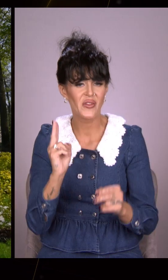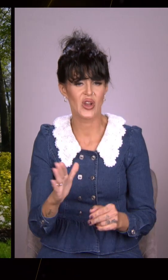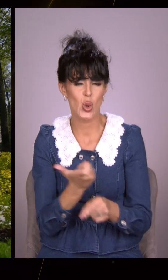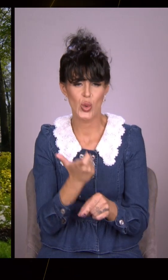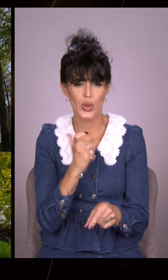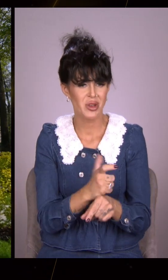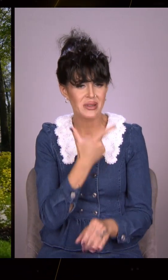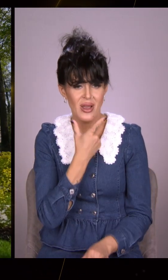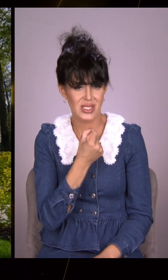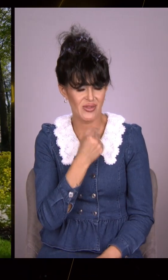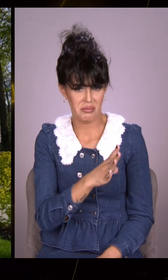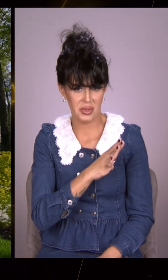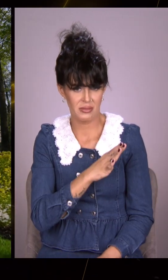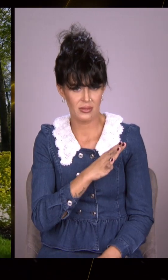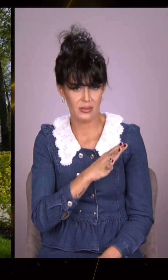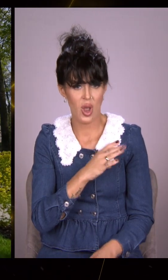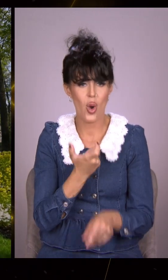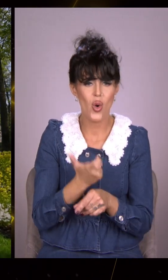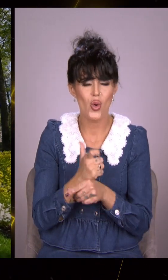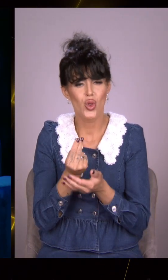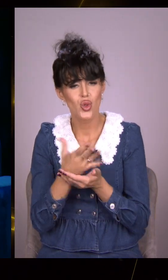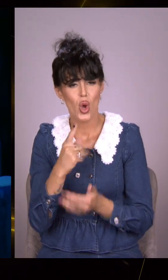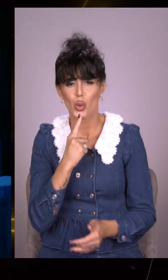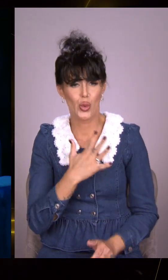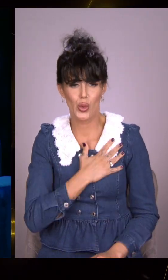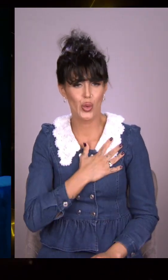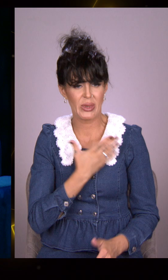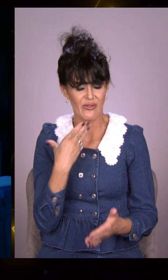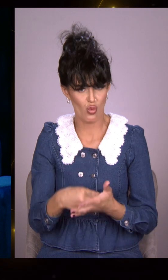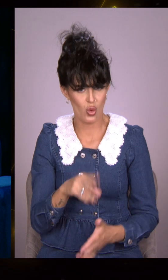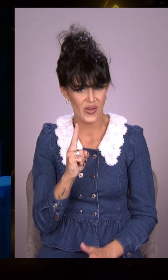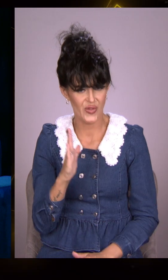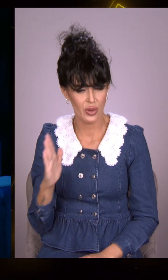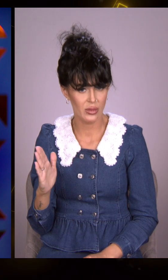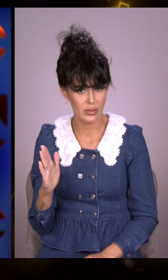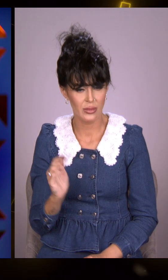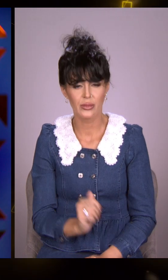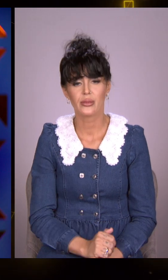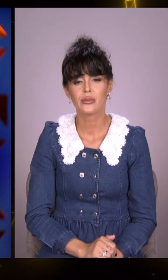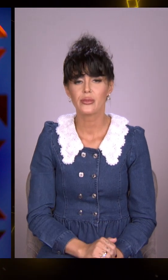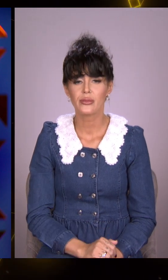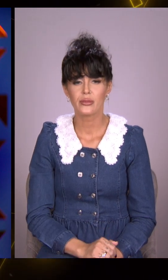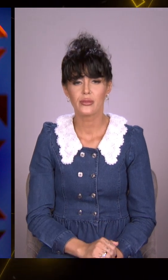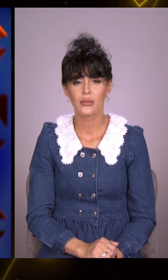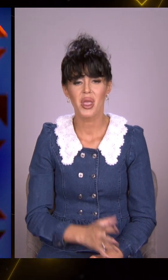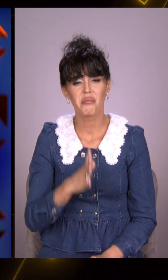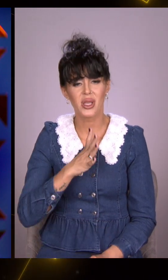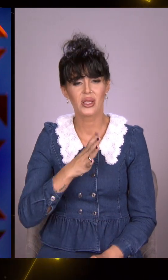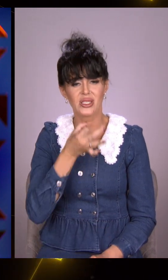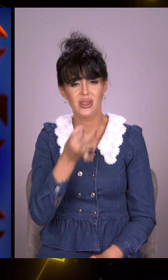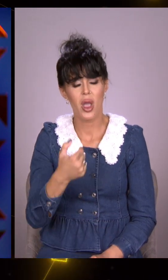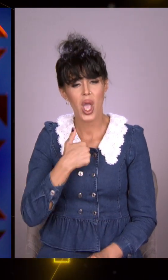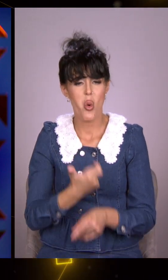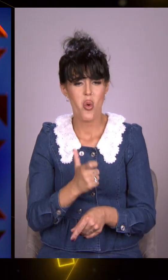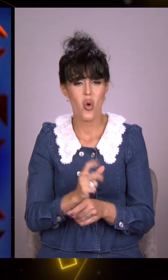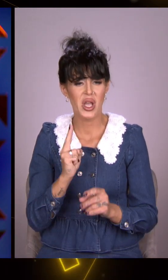красиво там було. І вона дорожила нею, вона її любила. Вона казала: мені комфортно в ній. І